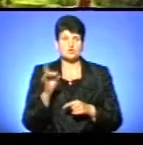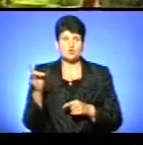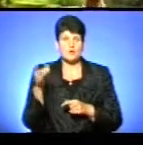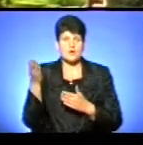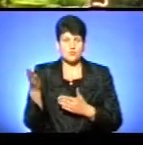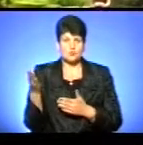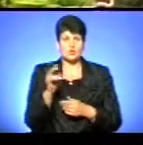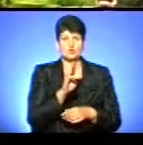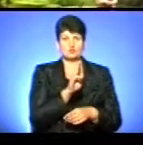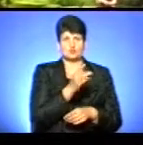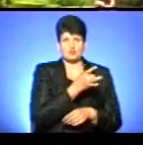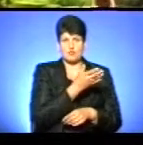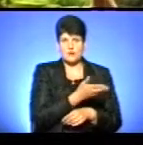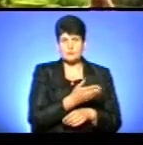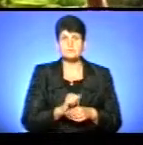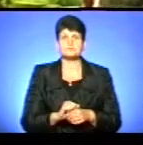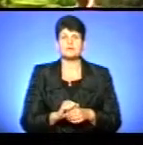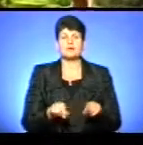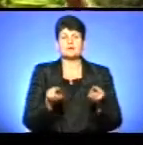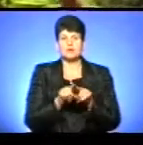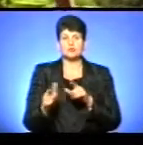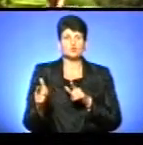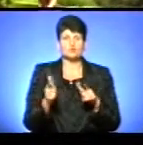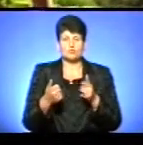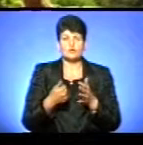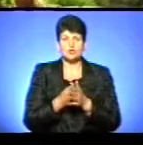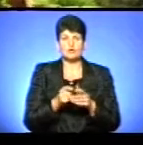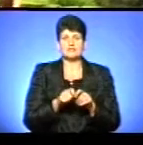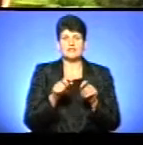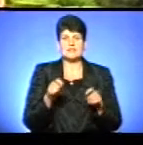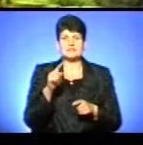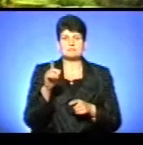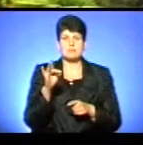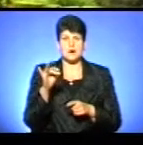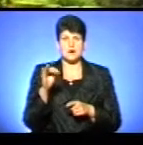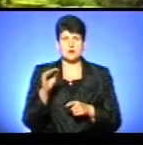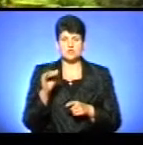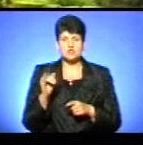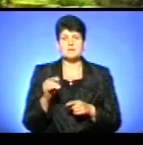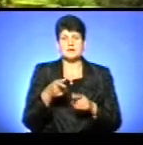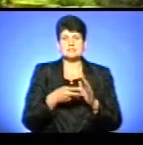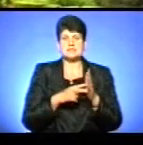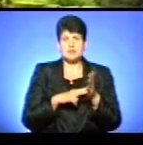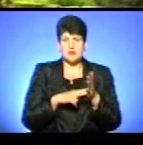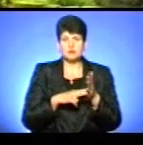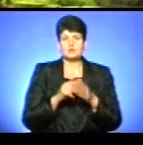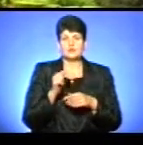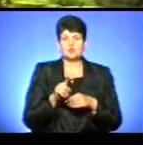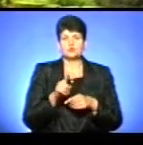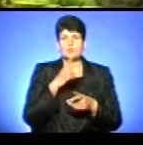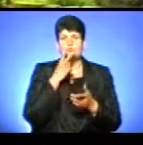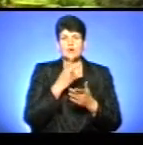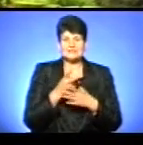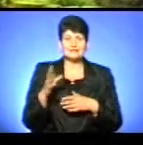районі і Шумському районі. Також готовий до відкриття і в Збаражі, але зрозуміло, що ми за планом для того, щоб